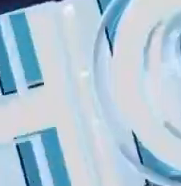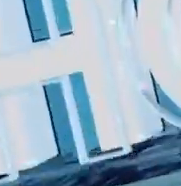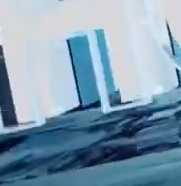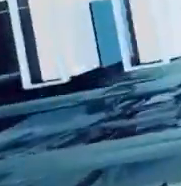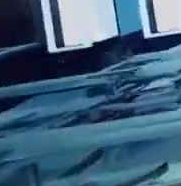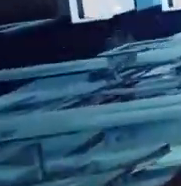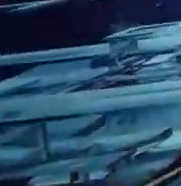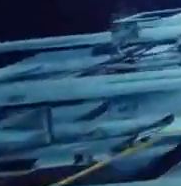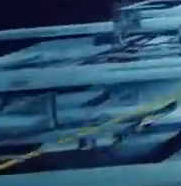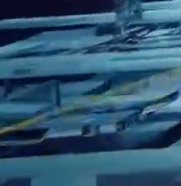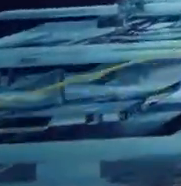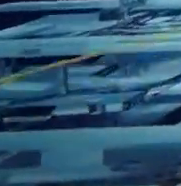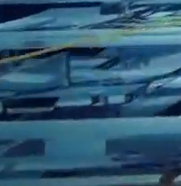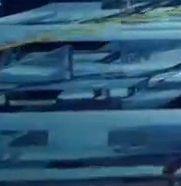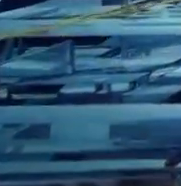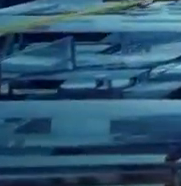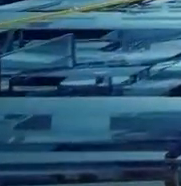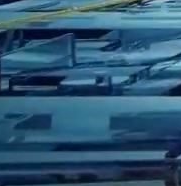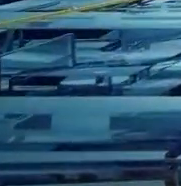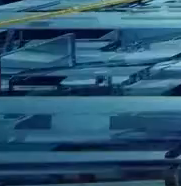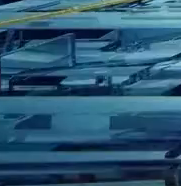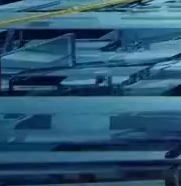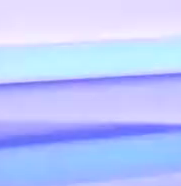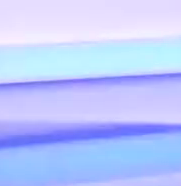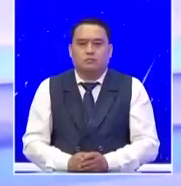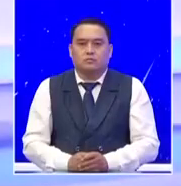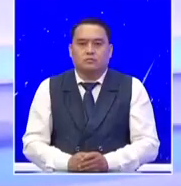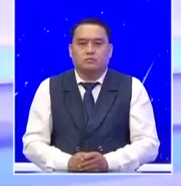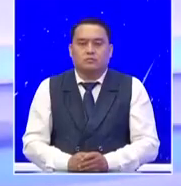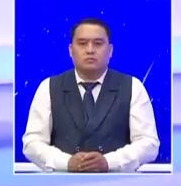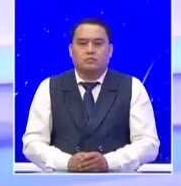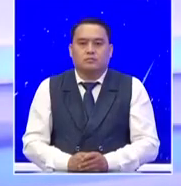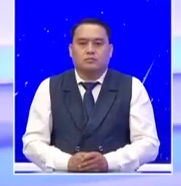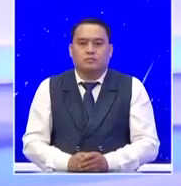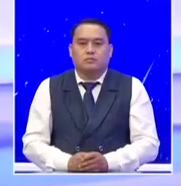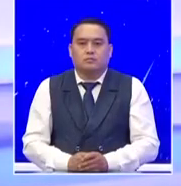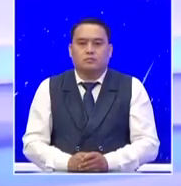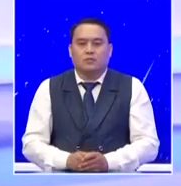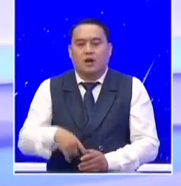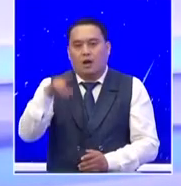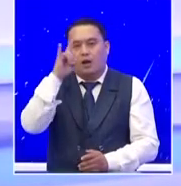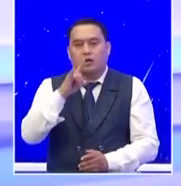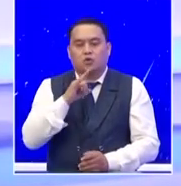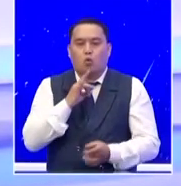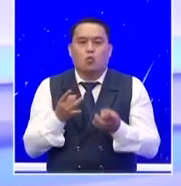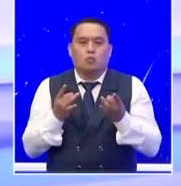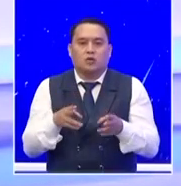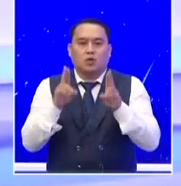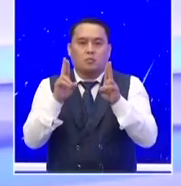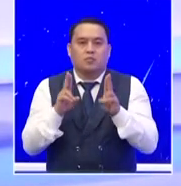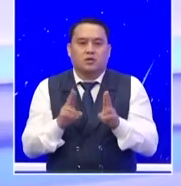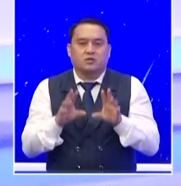В Казахстане упростили правила